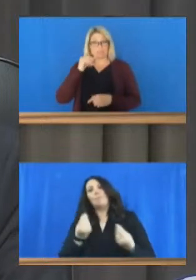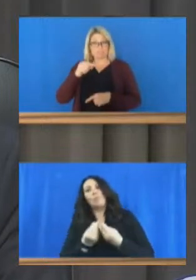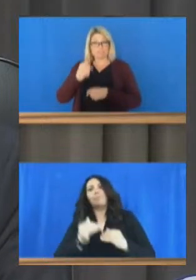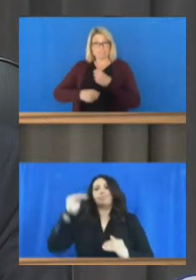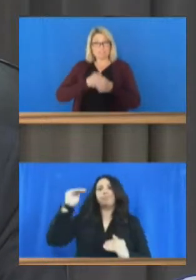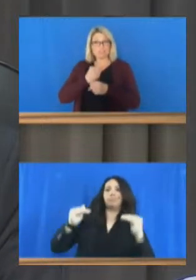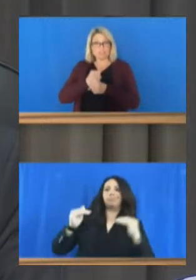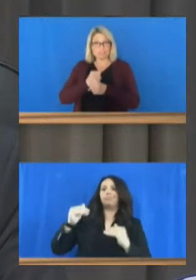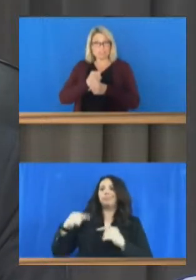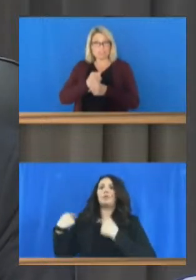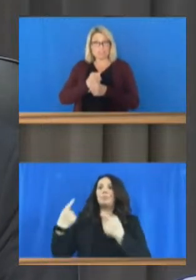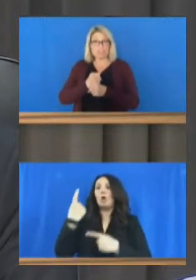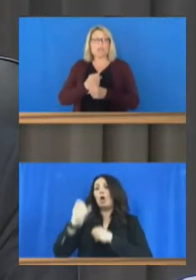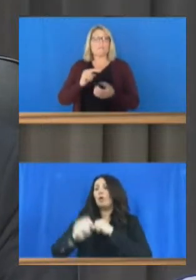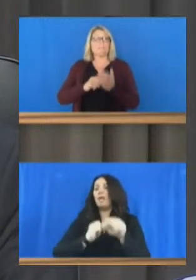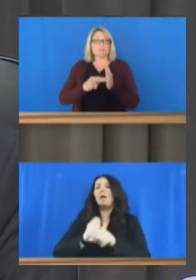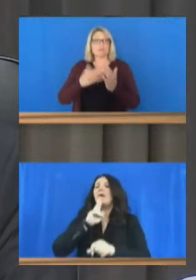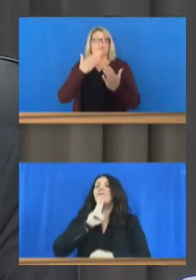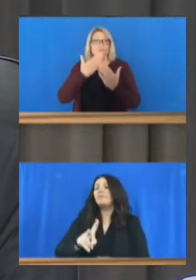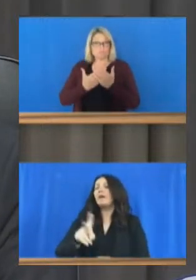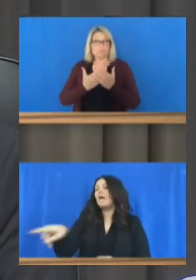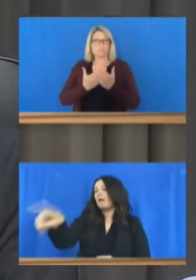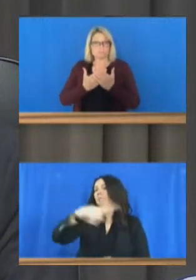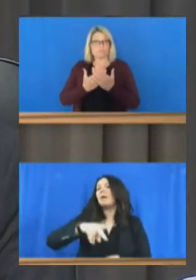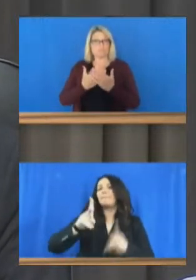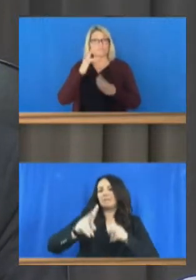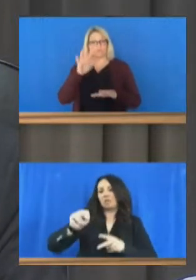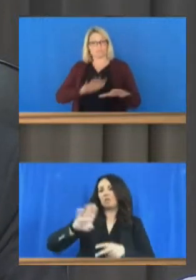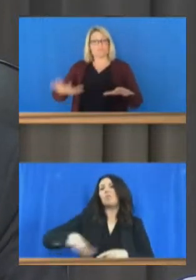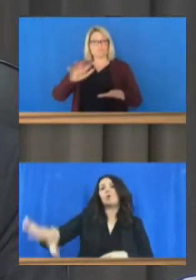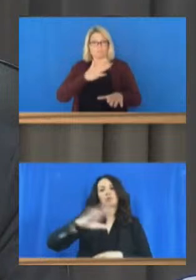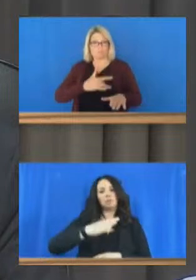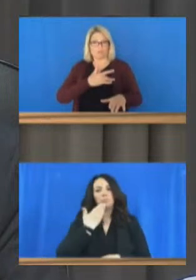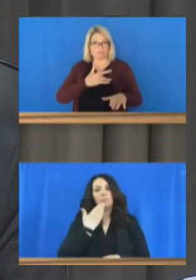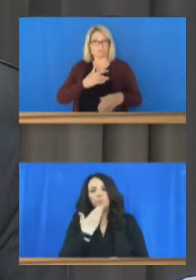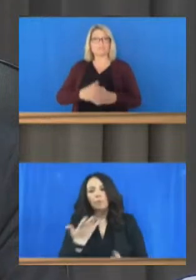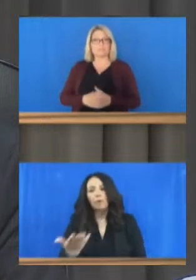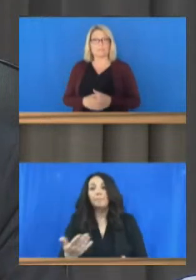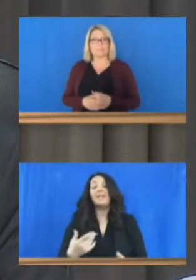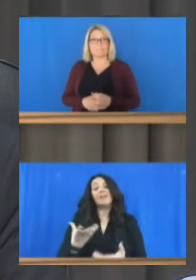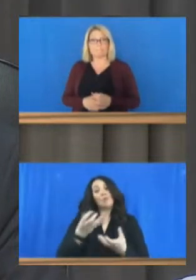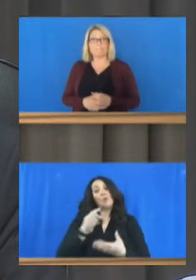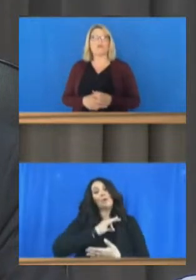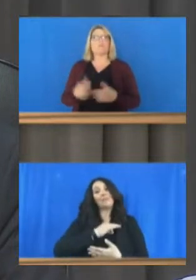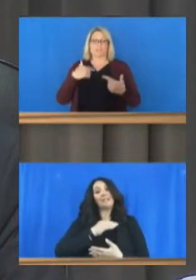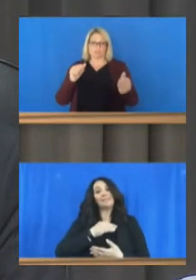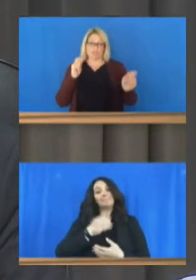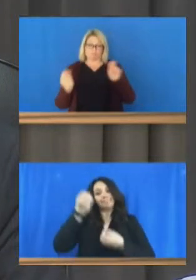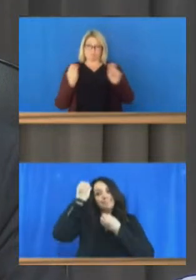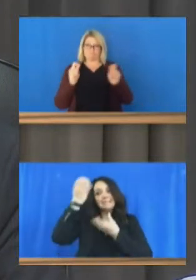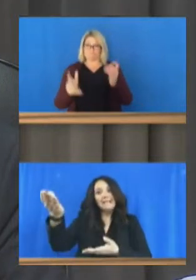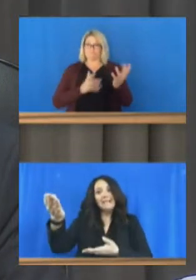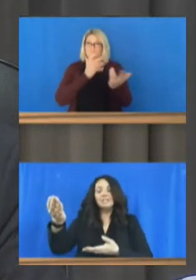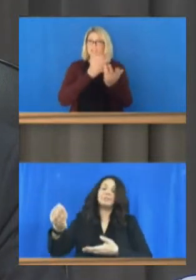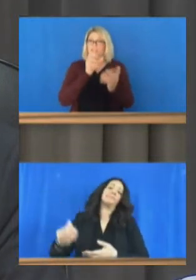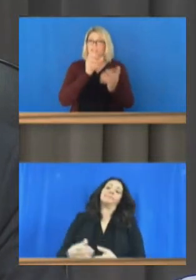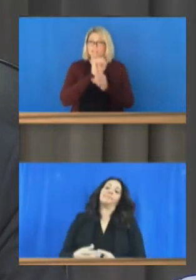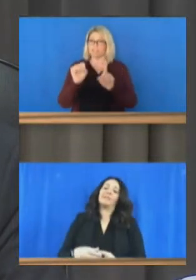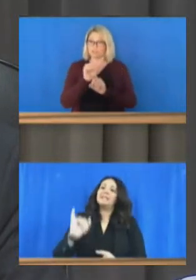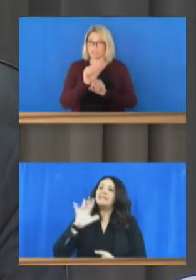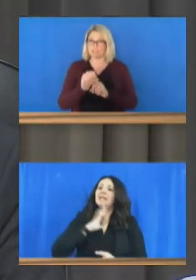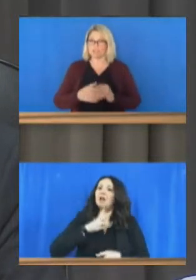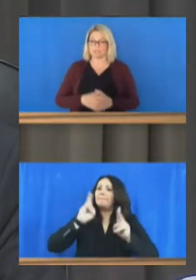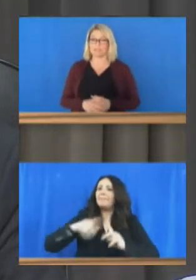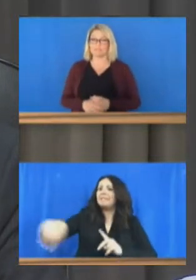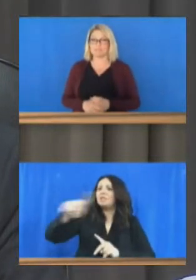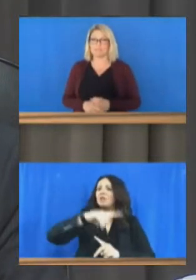Nous continuerons à travailler avec nos partenaires pour minimiser les impacts sur l'apprentissage tout en protégeant la santé et la sécurité de nos élèves et de